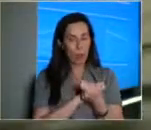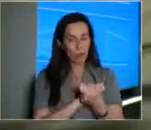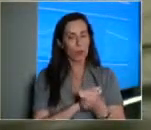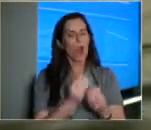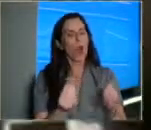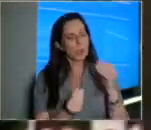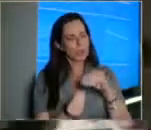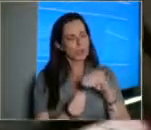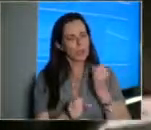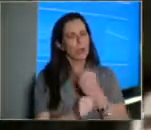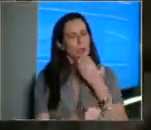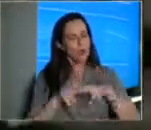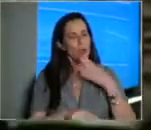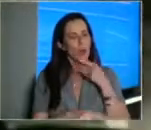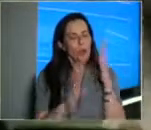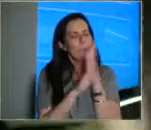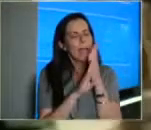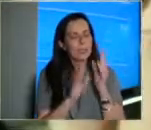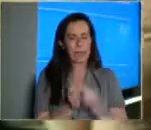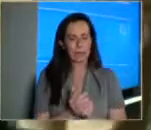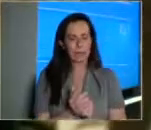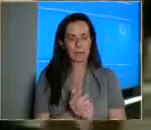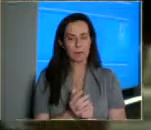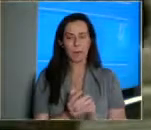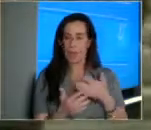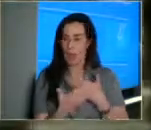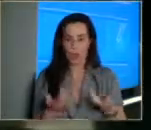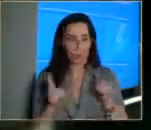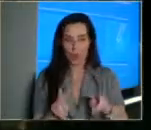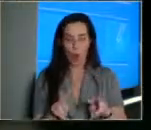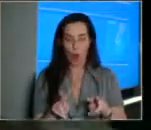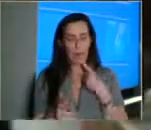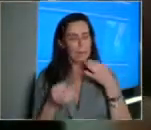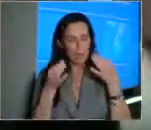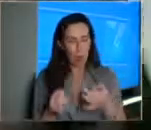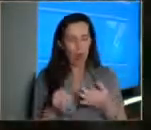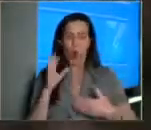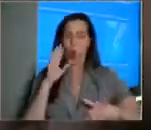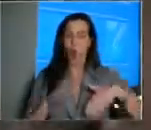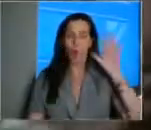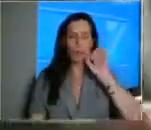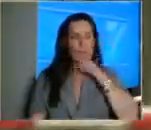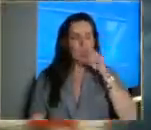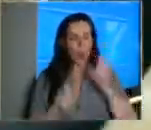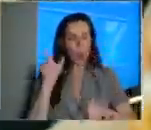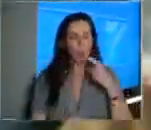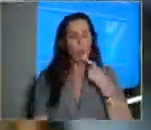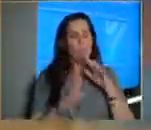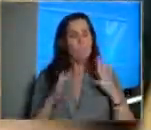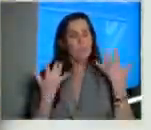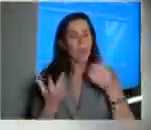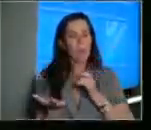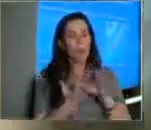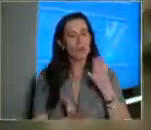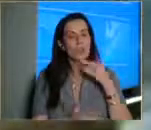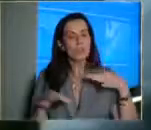הוסיפו לקיים את יהדותם בסתר כאנוסים. אף כי אין אפשרות להעריך במדויק, רוב ההיסטוריונים עומדים את מספר המגורשים